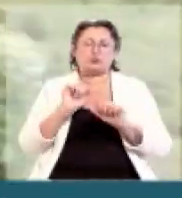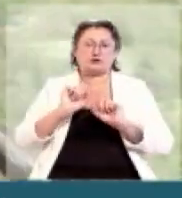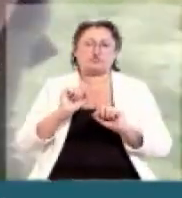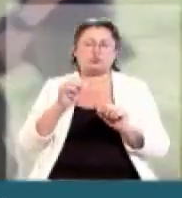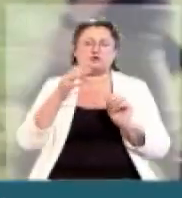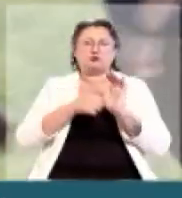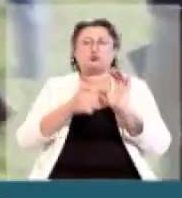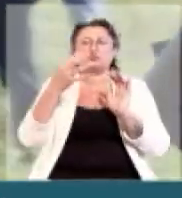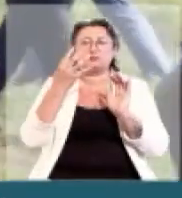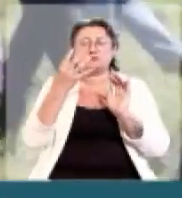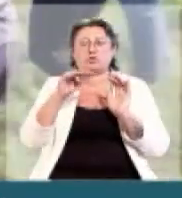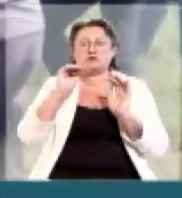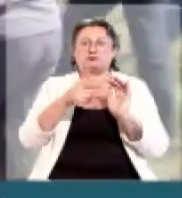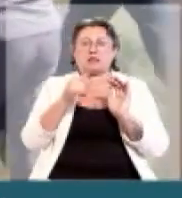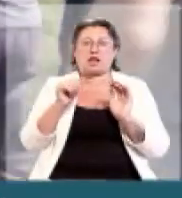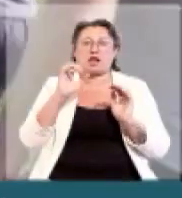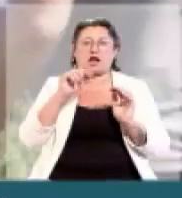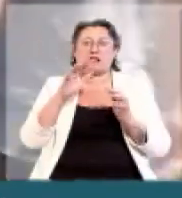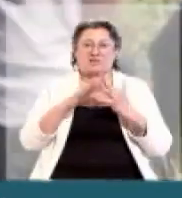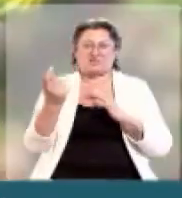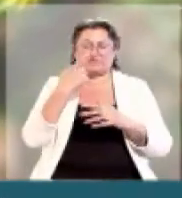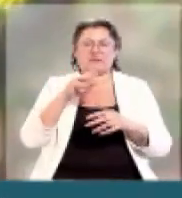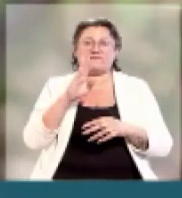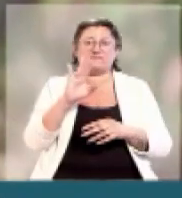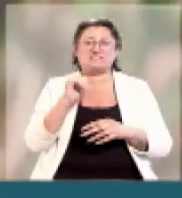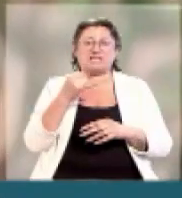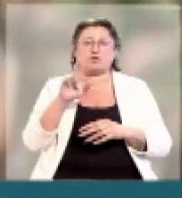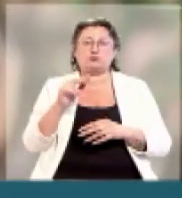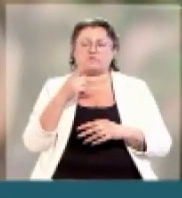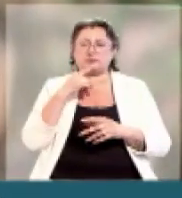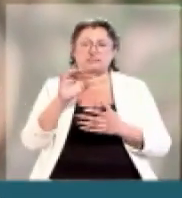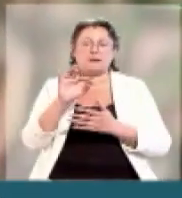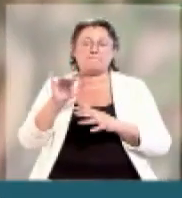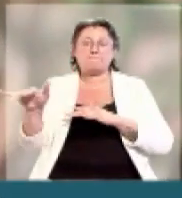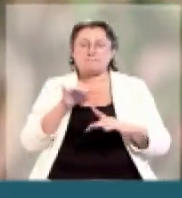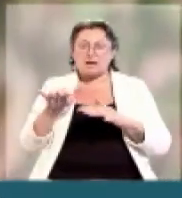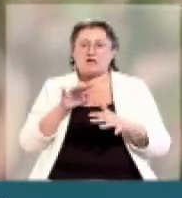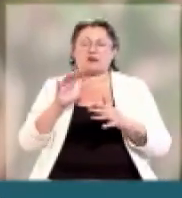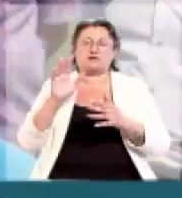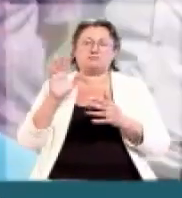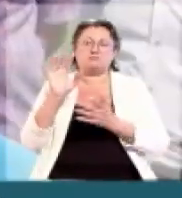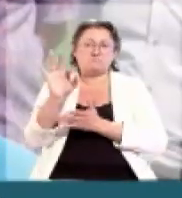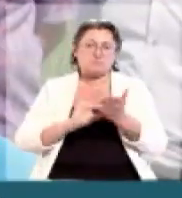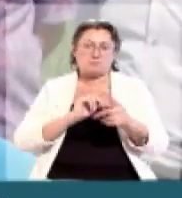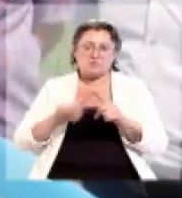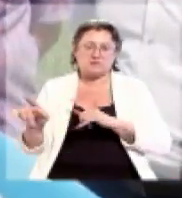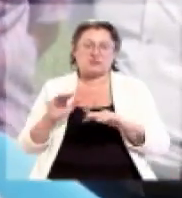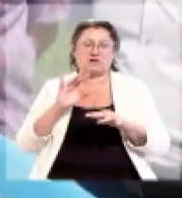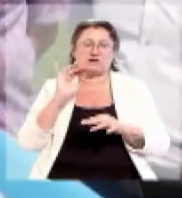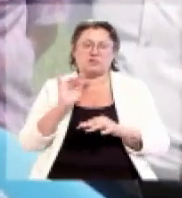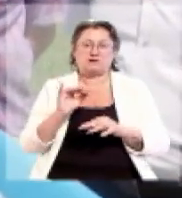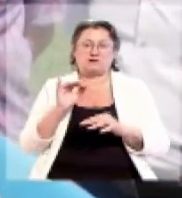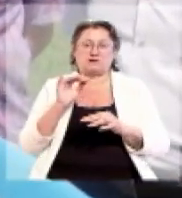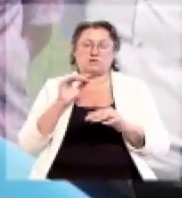400 тысяч гектаров. Аграрий Василий Куц говорит, меры были приняты оперативно, ущерб удалось избежать. Лед